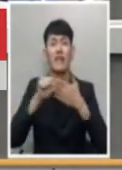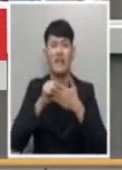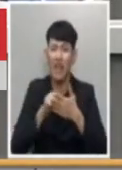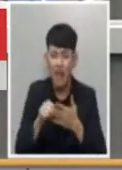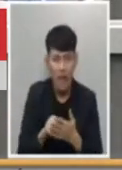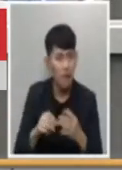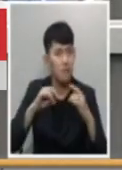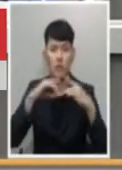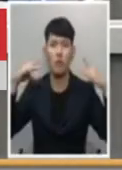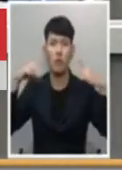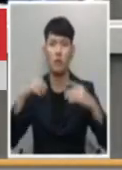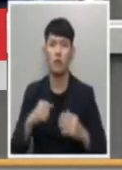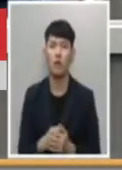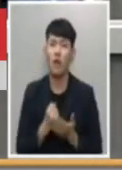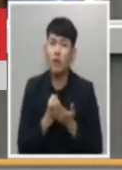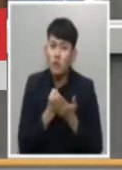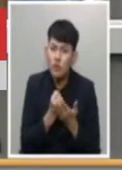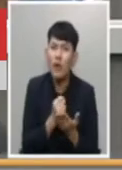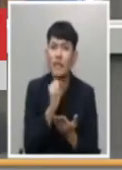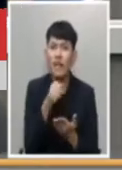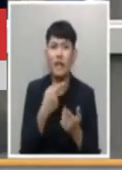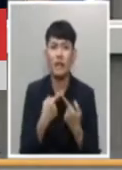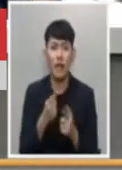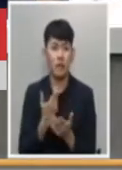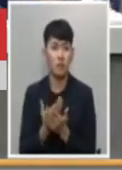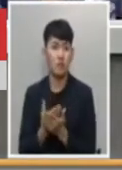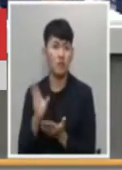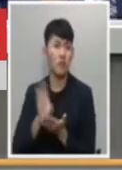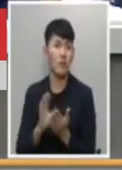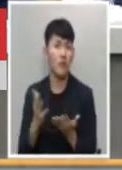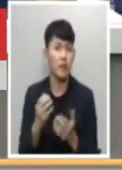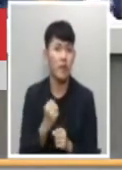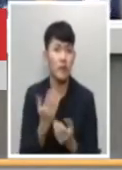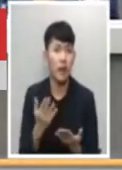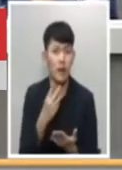บประมาณครับขอรูปนโยบายที่ฟื้นฟูครับ